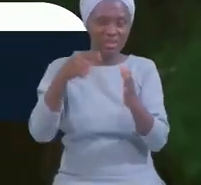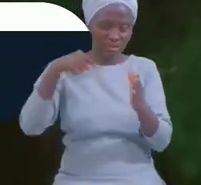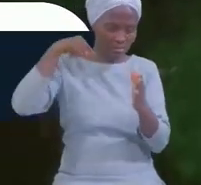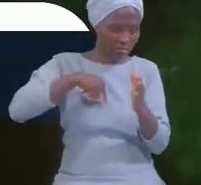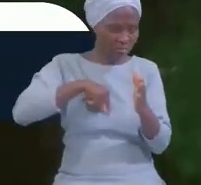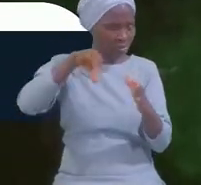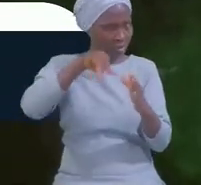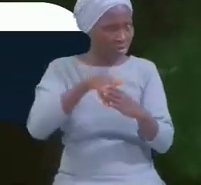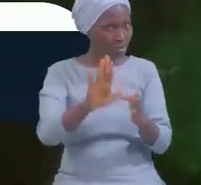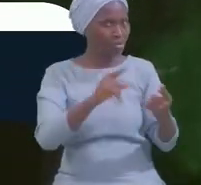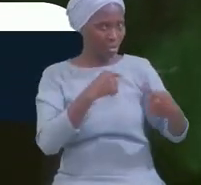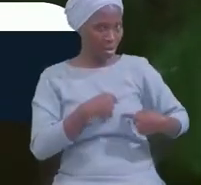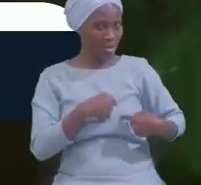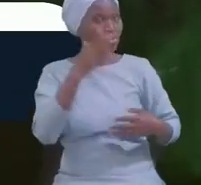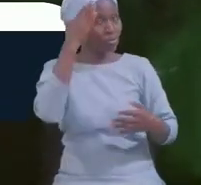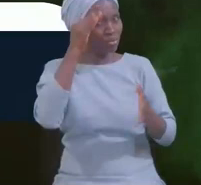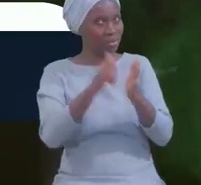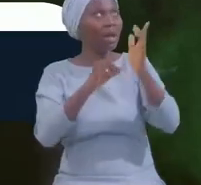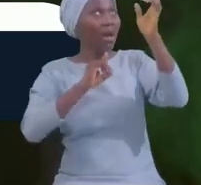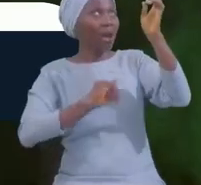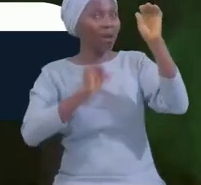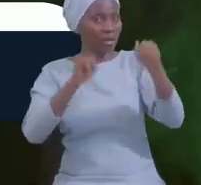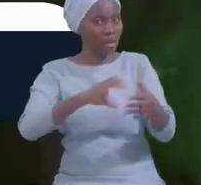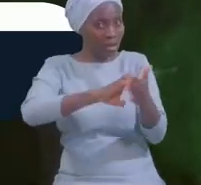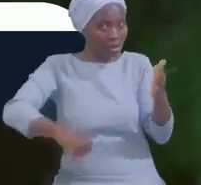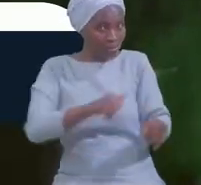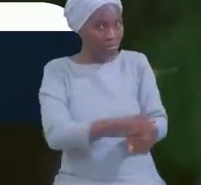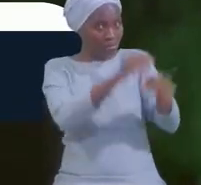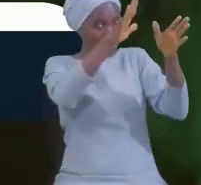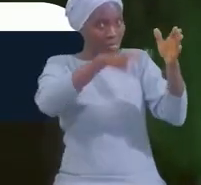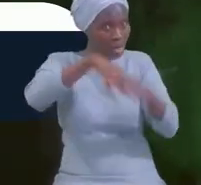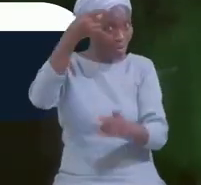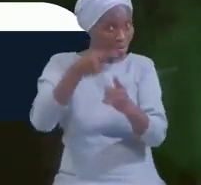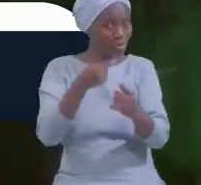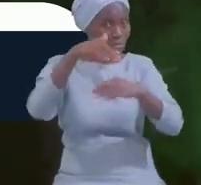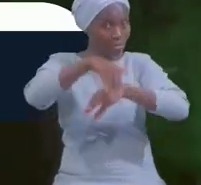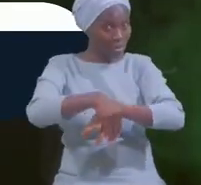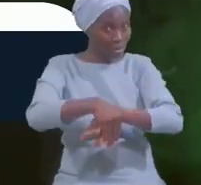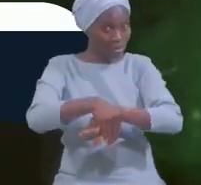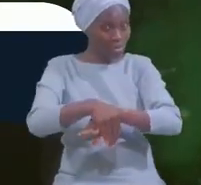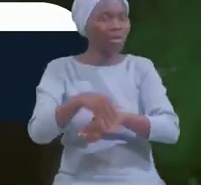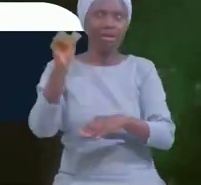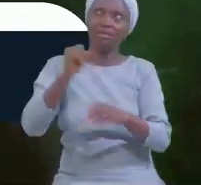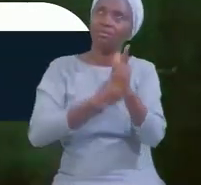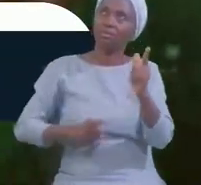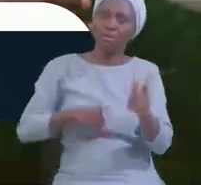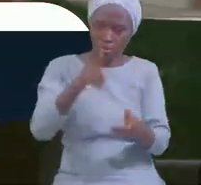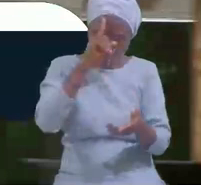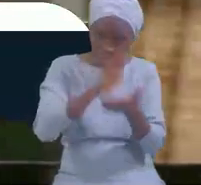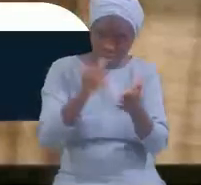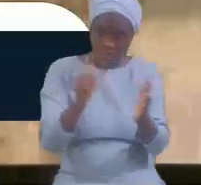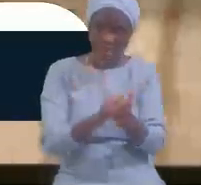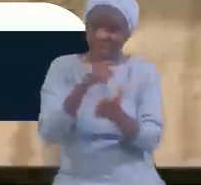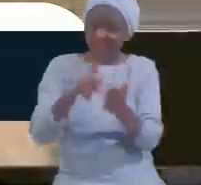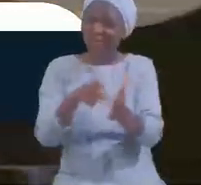du très fond de votre cœur, au fond de votre cœur, est-ce que tu crois que je peux déplacer la montagne du Seigneur? Est-ce que tu